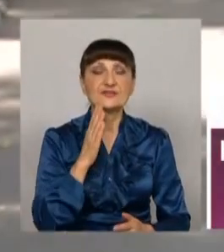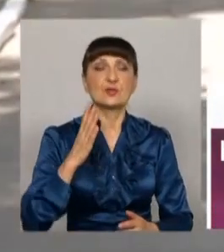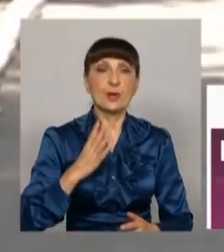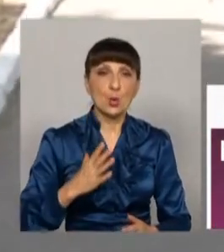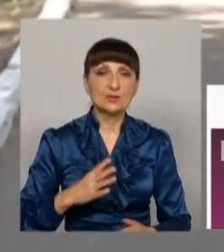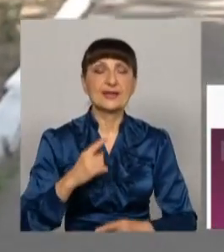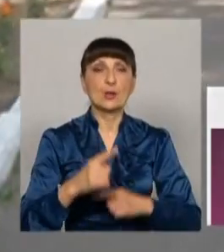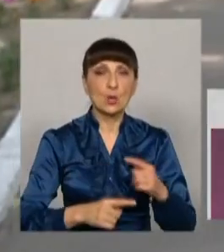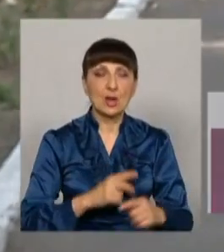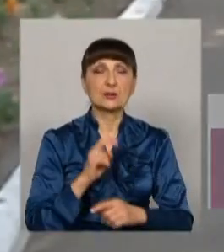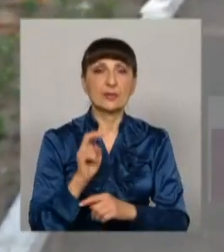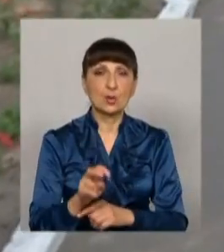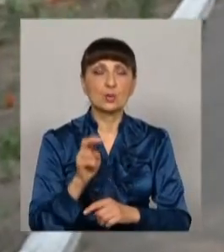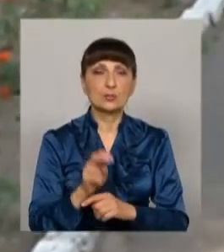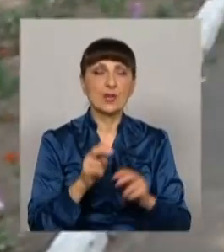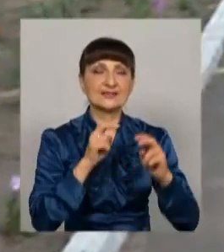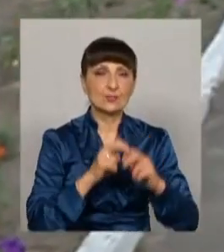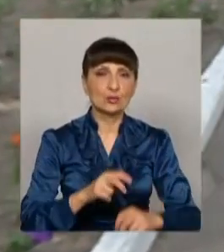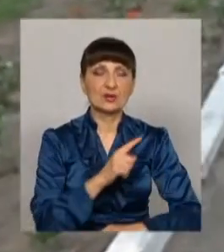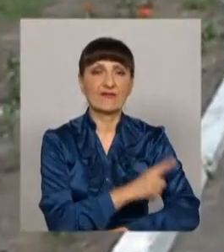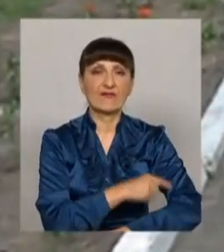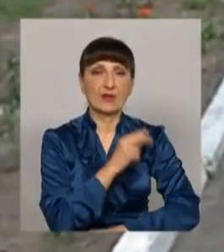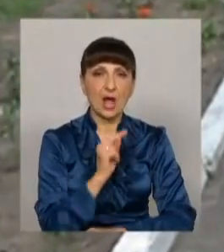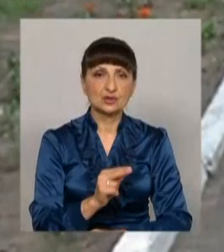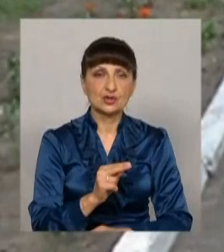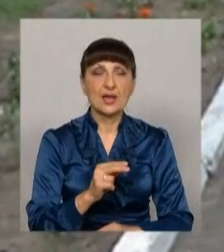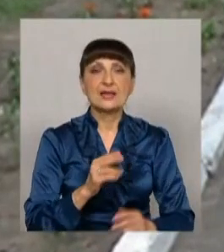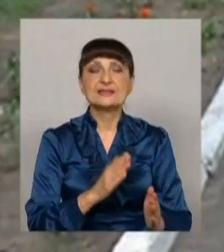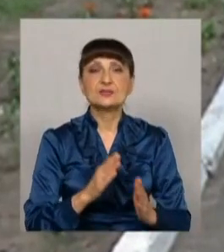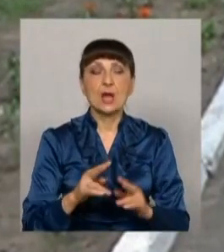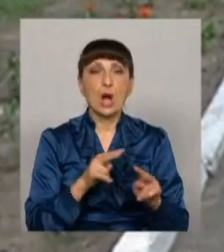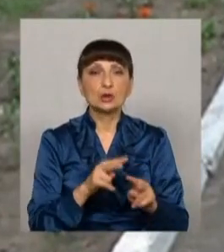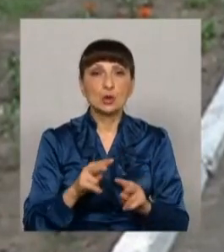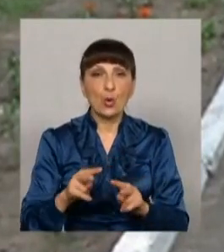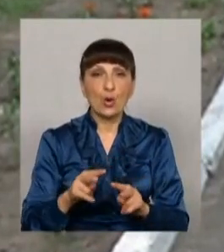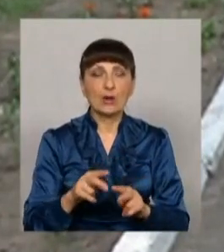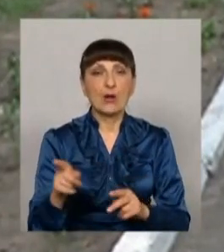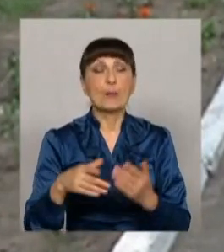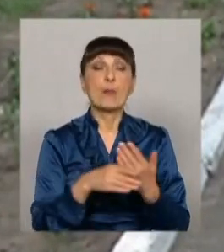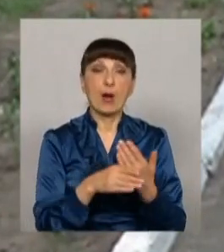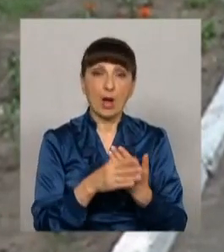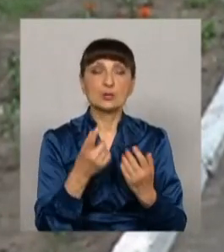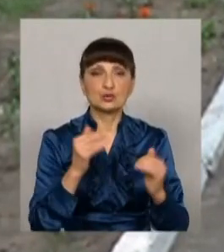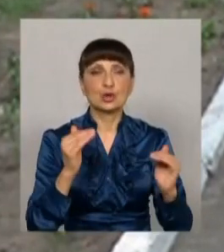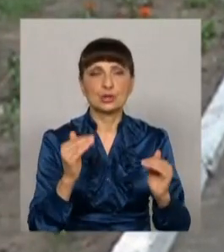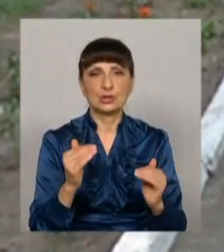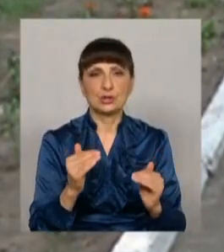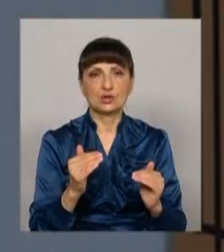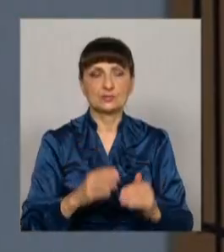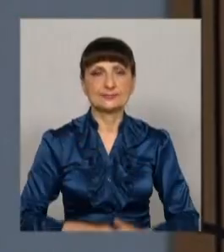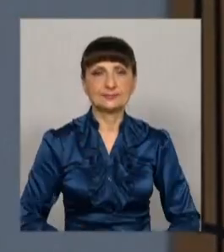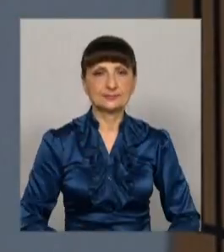приходится регулярно проходить осмотр врачей, так как систематический контроль специалистов помогает снизить риск